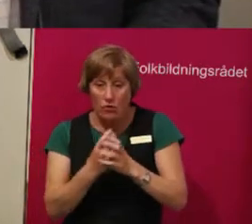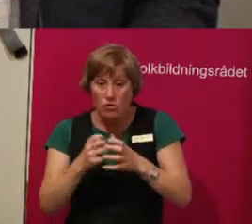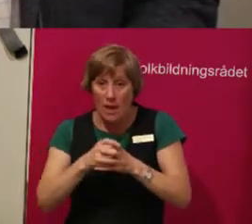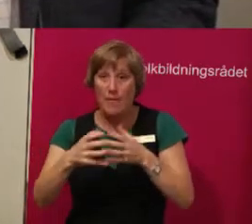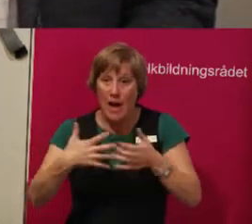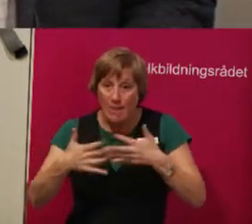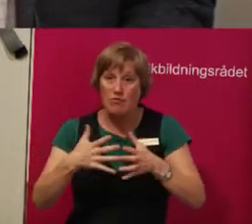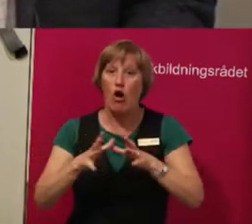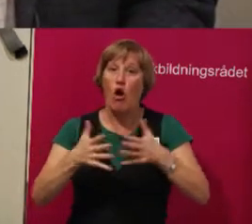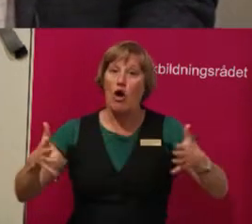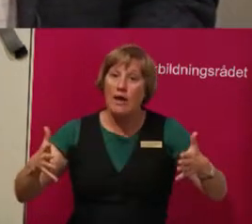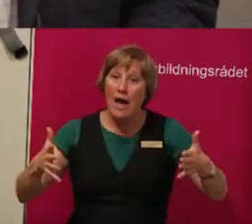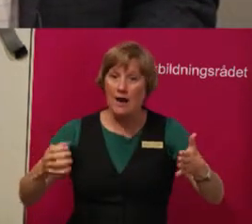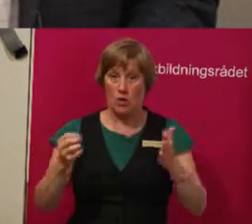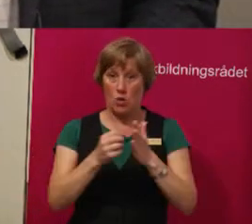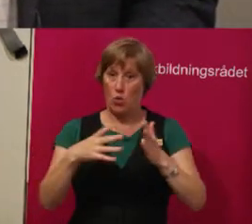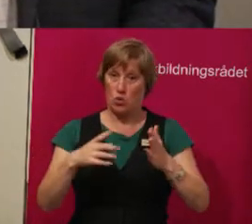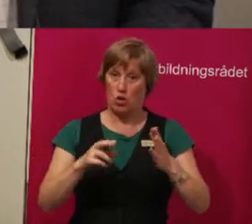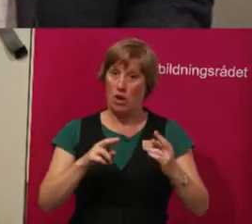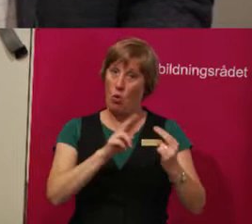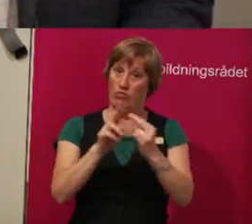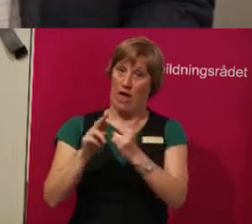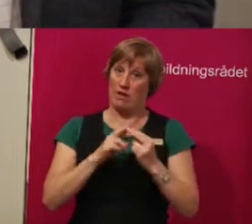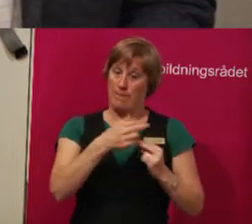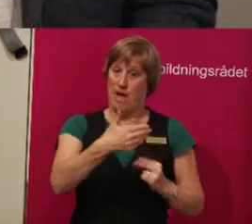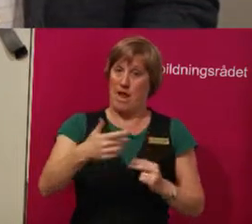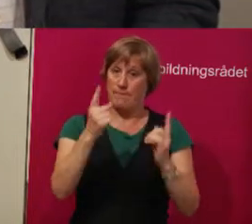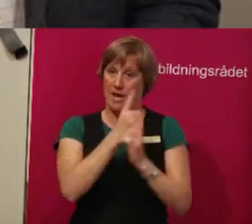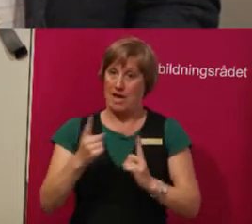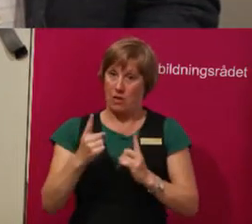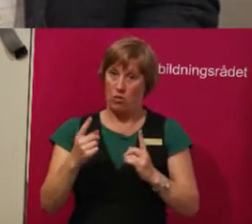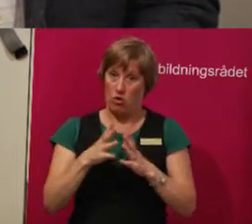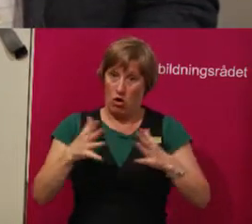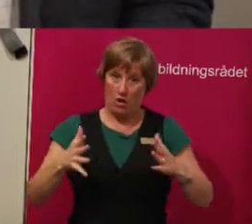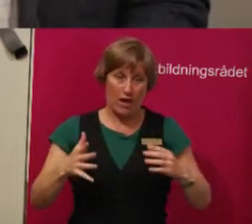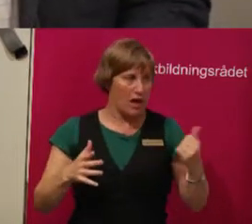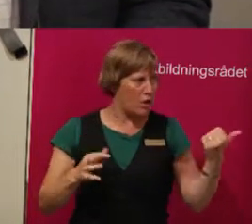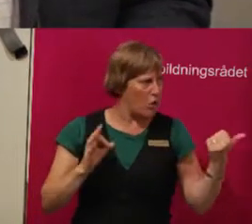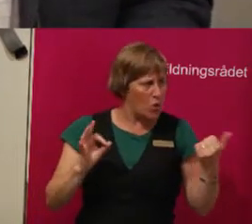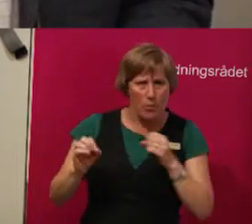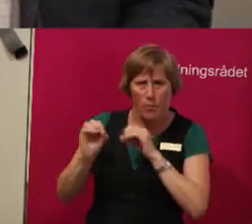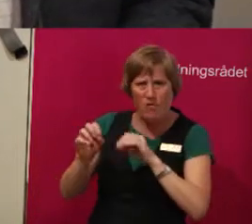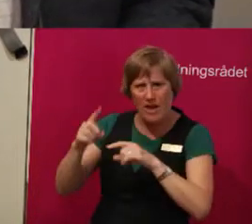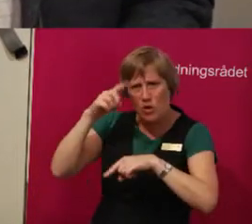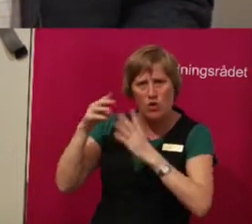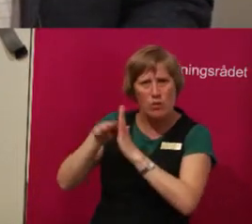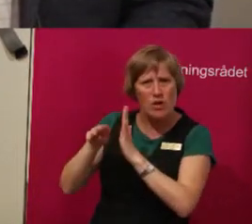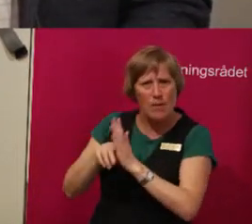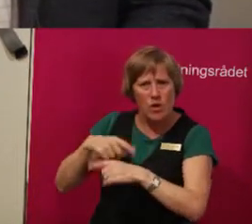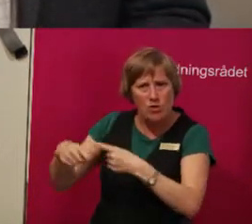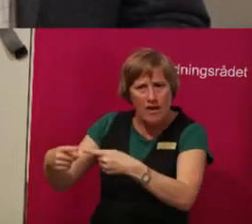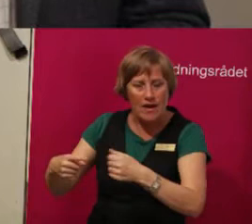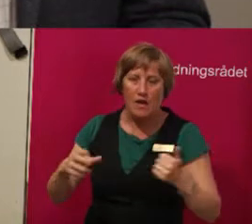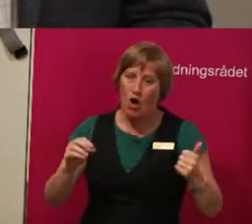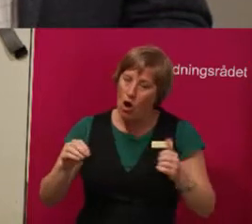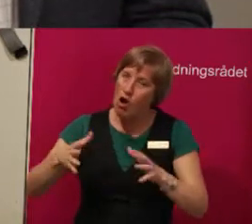ökar därför att kontakterna ökar. Och hur står det i relation till kulturprogrammens utveckling? Det har ökat samtidigt, men